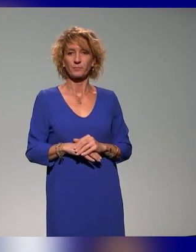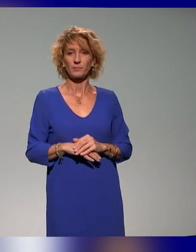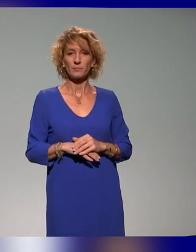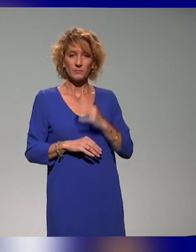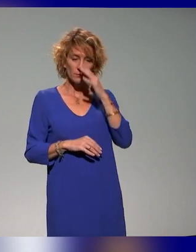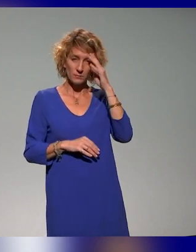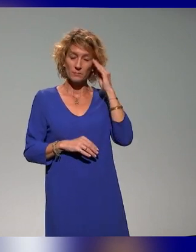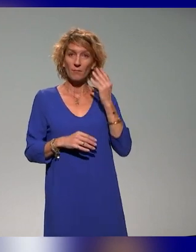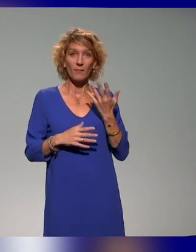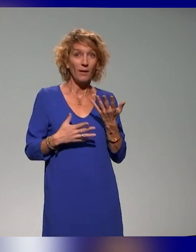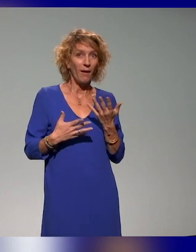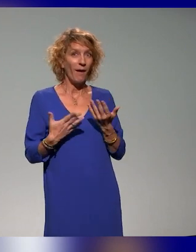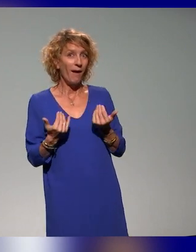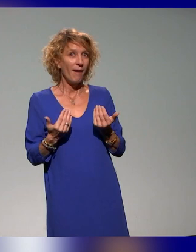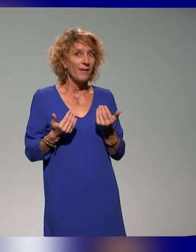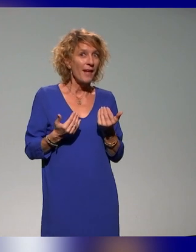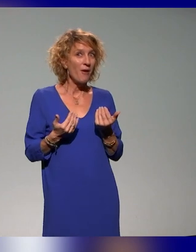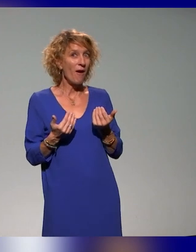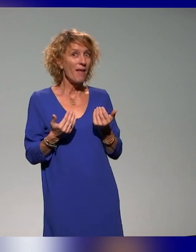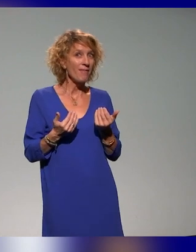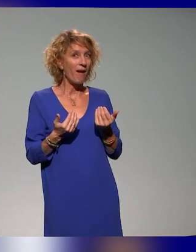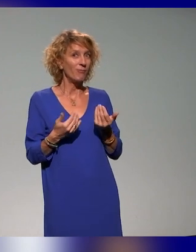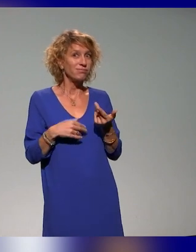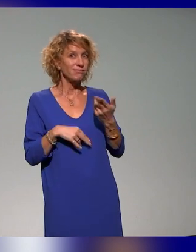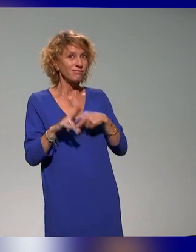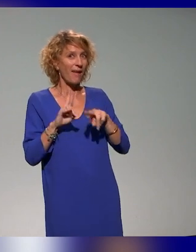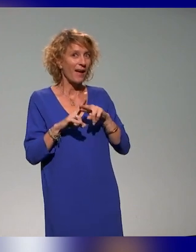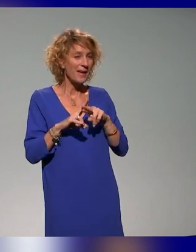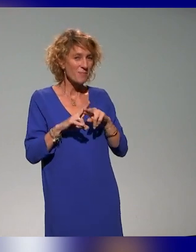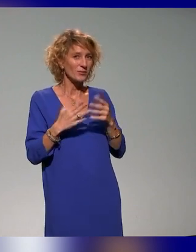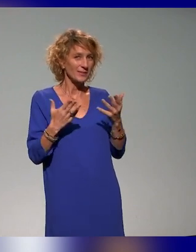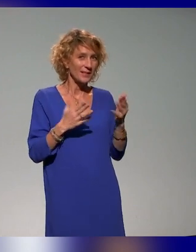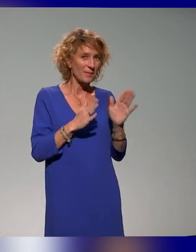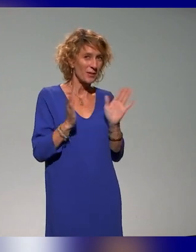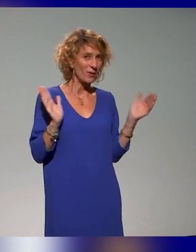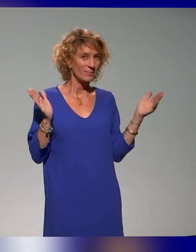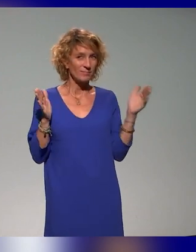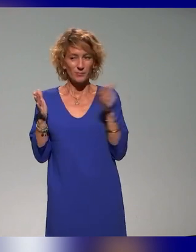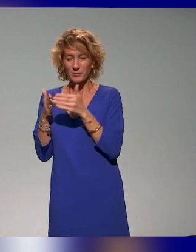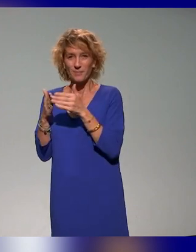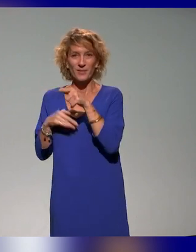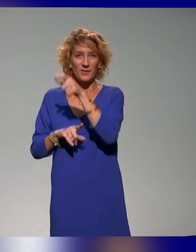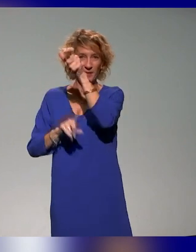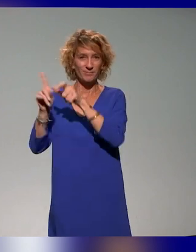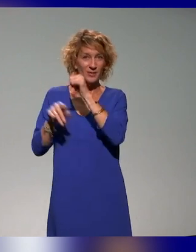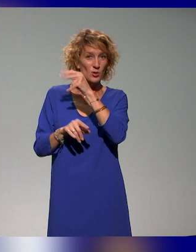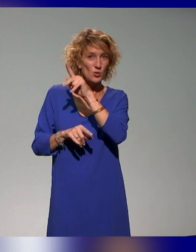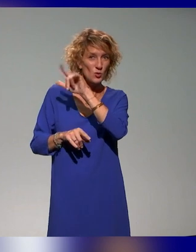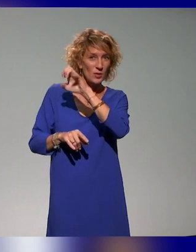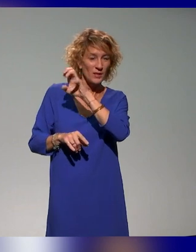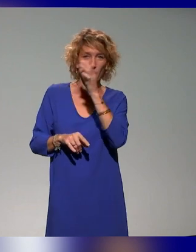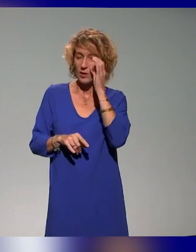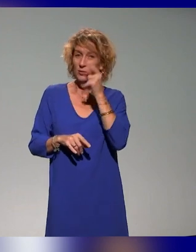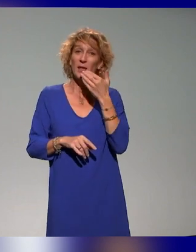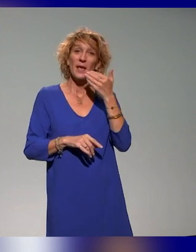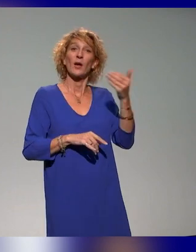On reste suspendu à tes lèvres, Pierre, et puis on va se pendre à celle de Julie en remerciant chaleureusement Luigi pour cette